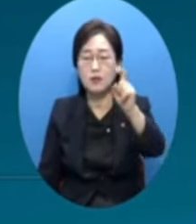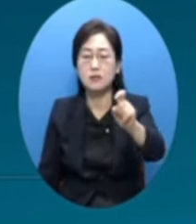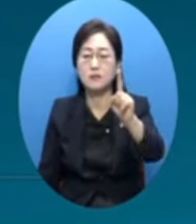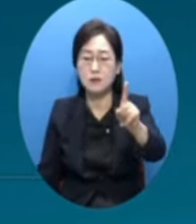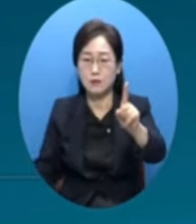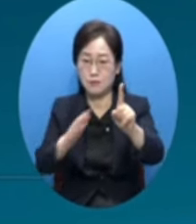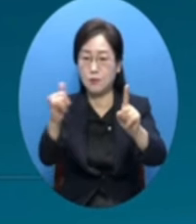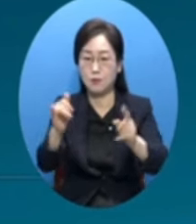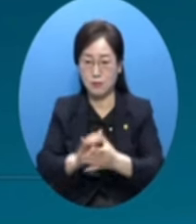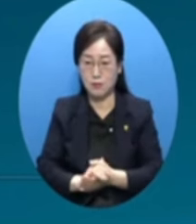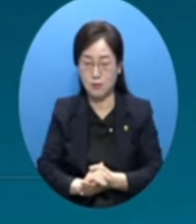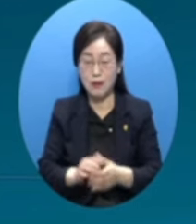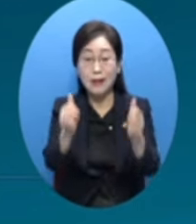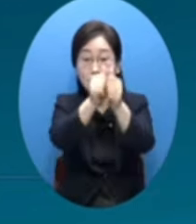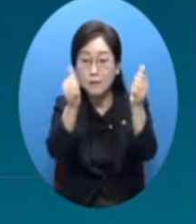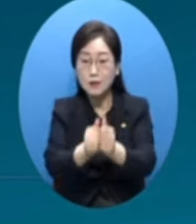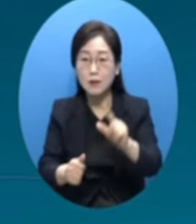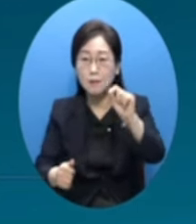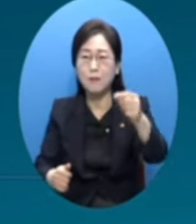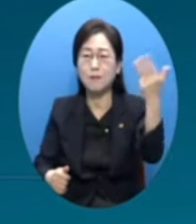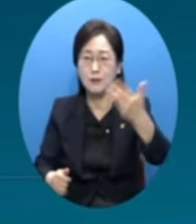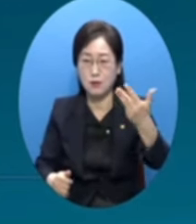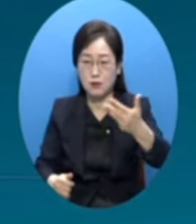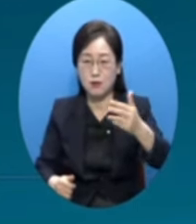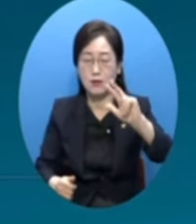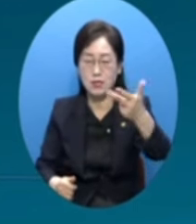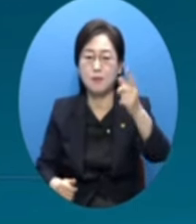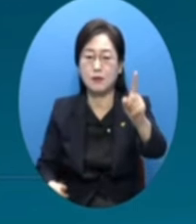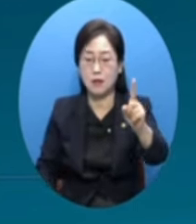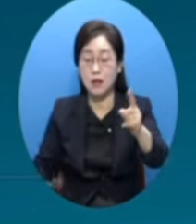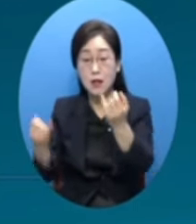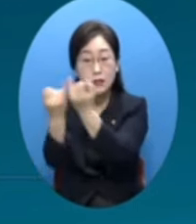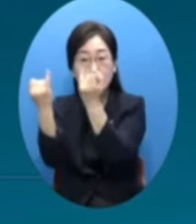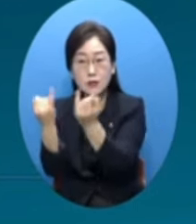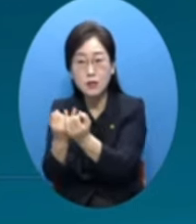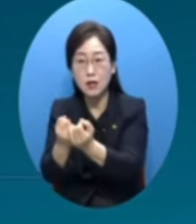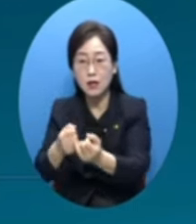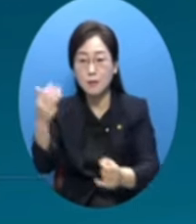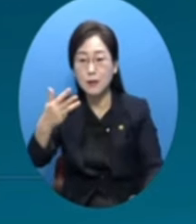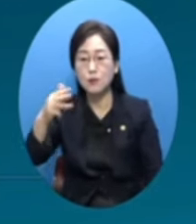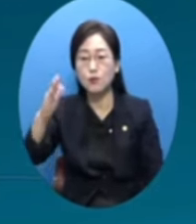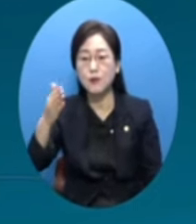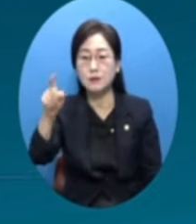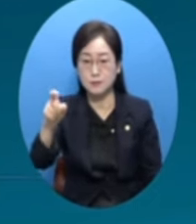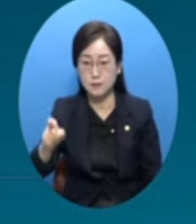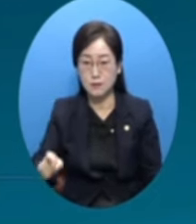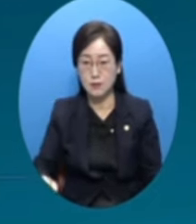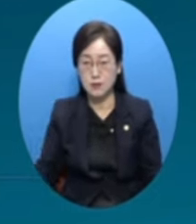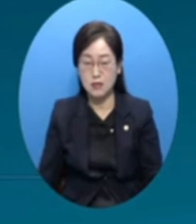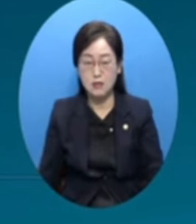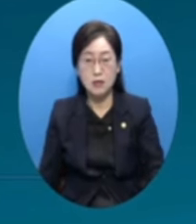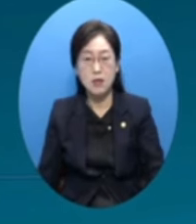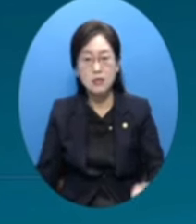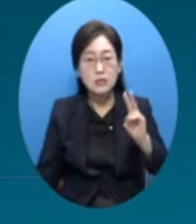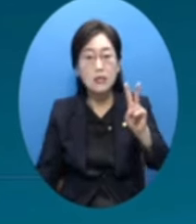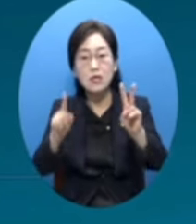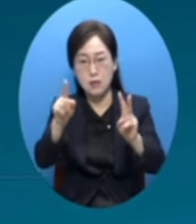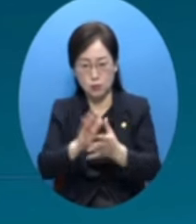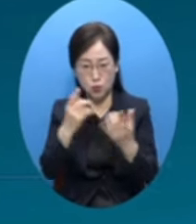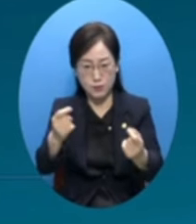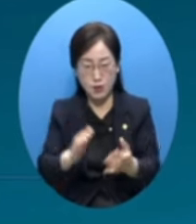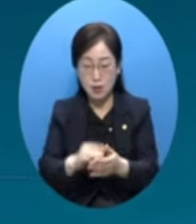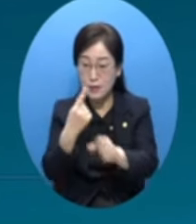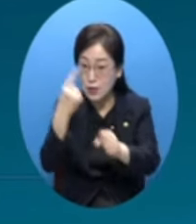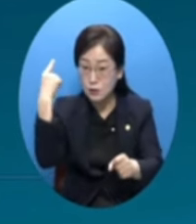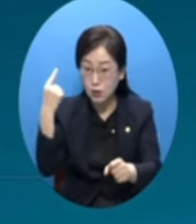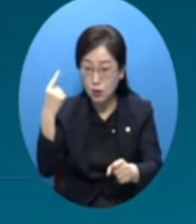27,611명, 남자가 18,701명, 여자가 8,910명입니다. 2대1로 작년 한 해 동안 붙잡힌